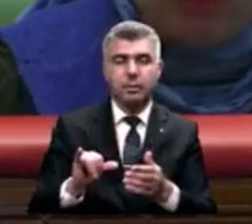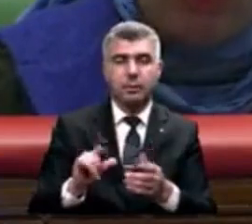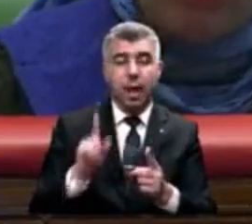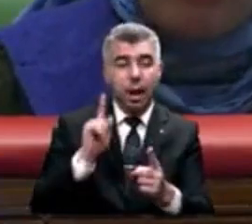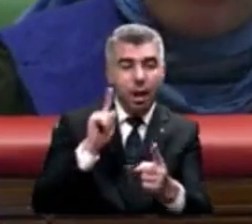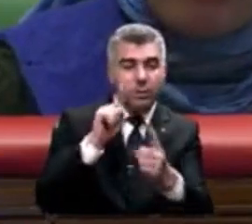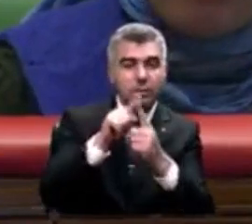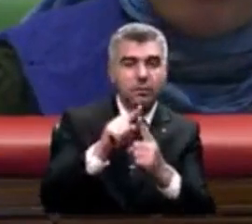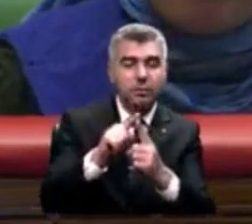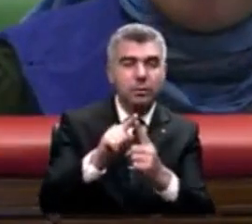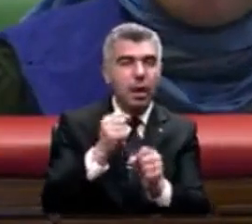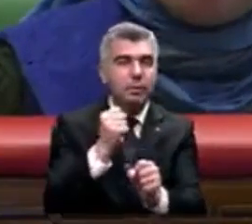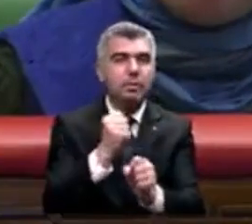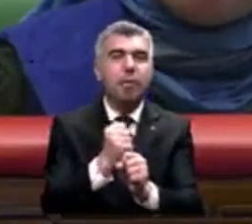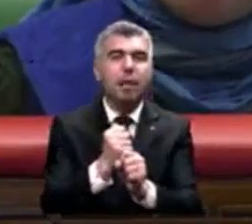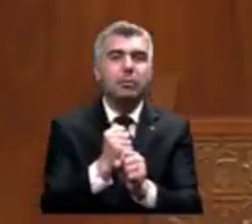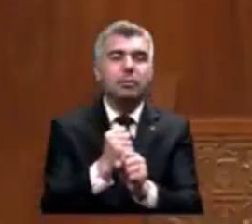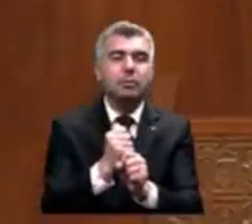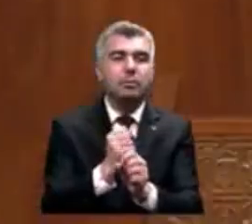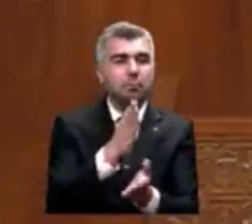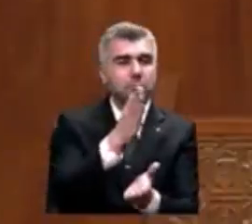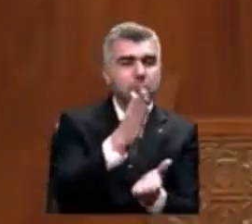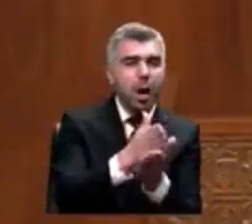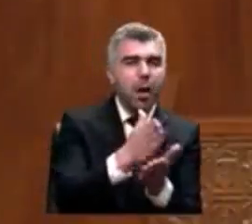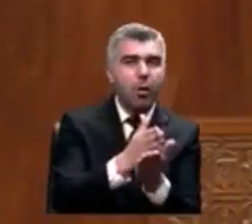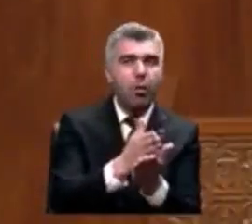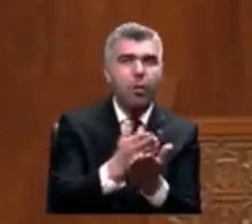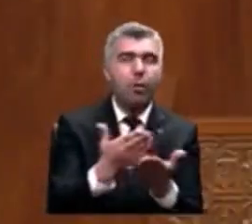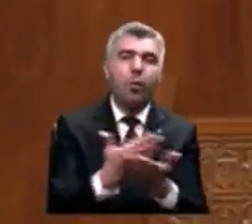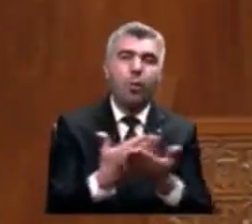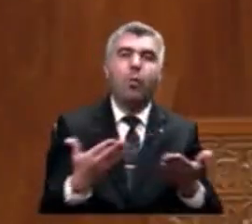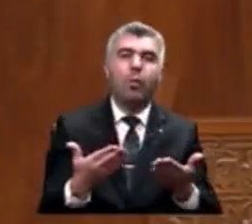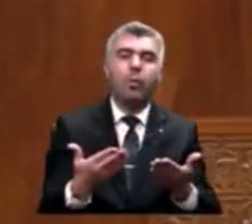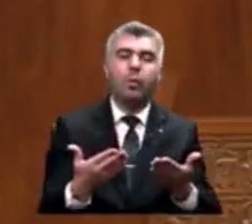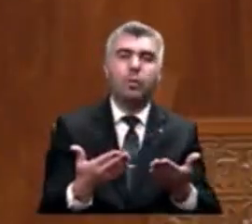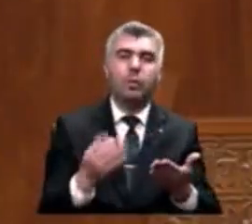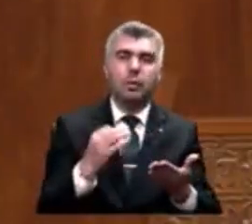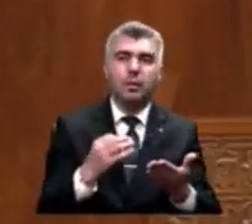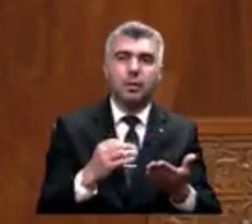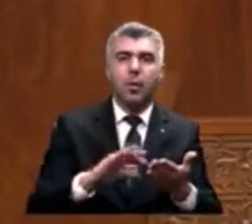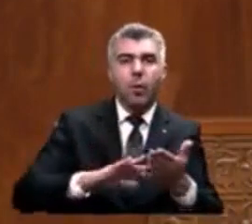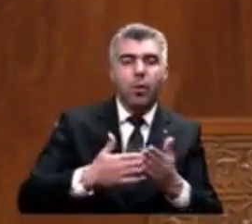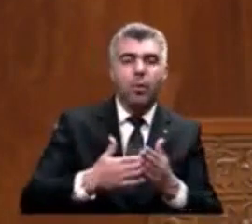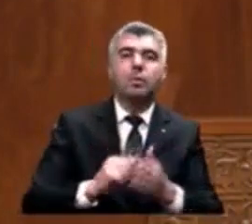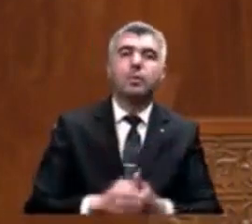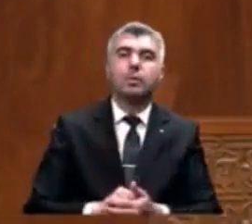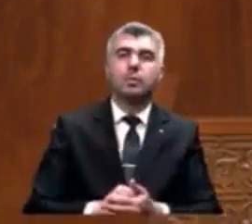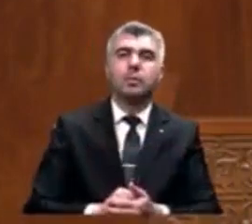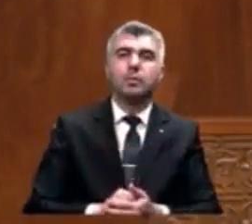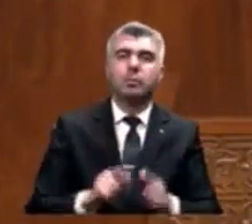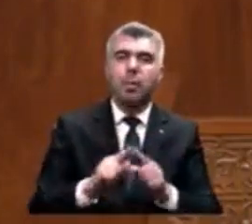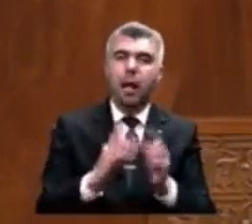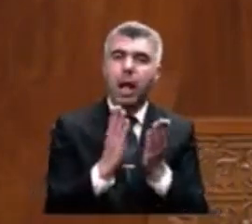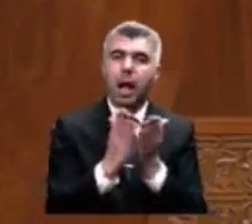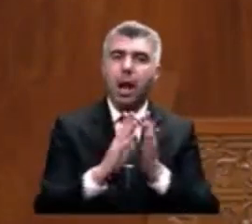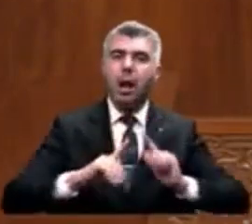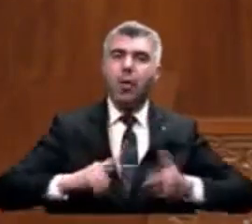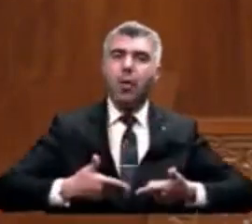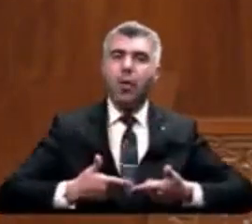النقاط ونشتغلوا عليها بجدية ونحاولوا كل ما يمكن نردوا هذه المدرسة